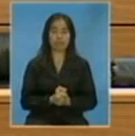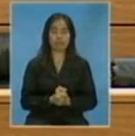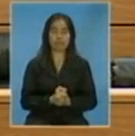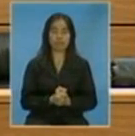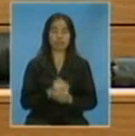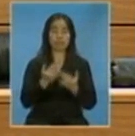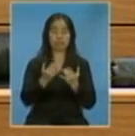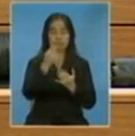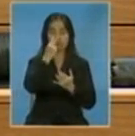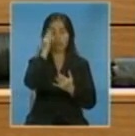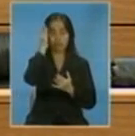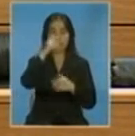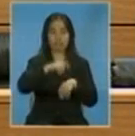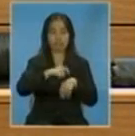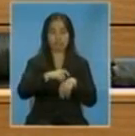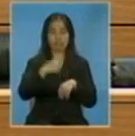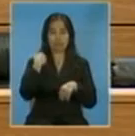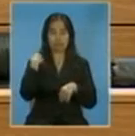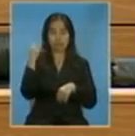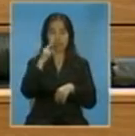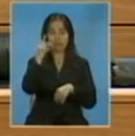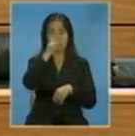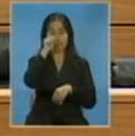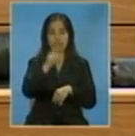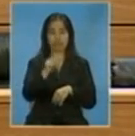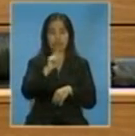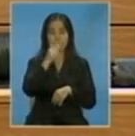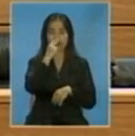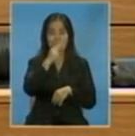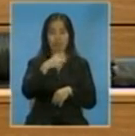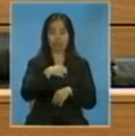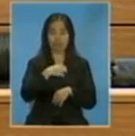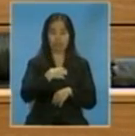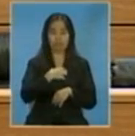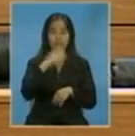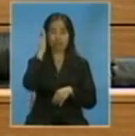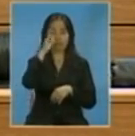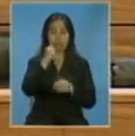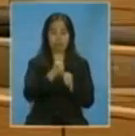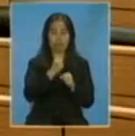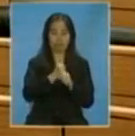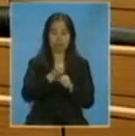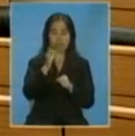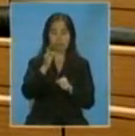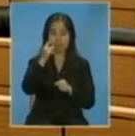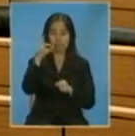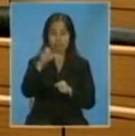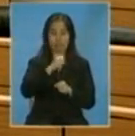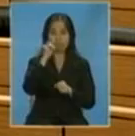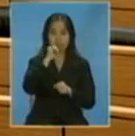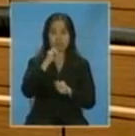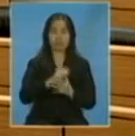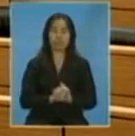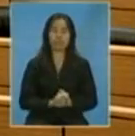ก็รอดูครับว่าจะมีโอกาสได้ใช้สตางค์ไปและก็ผมขอให้อย่าได้จับสตางค์นี้แม้แต่บาทเดียวครับถ้าเริ่มต้นจากประโยชน์ตน